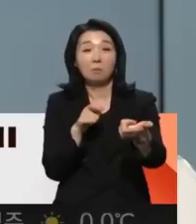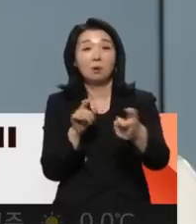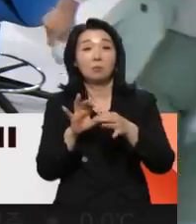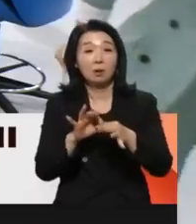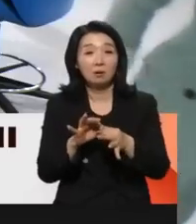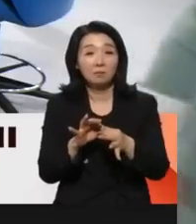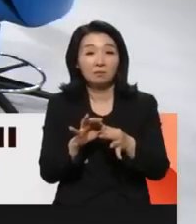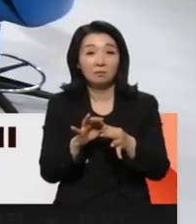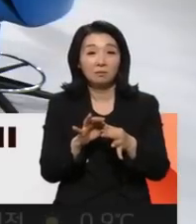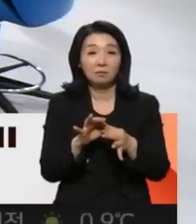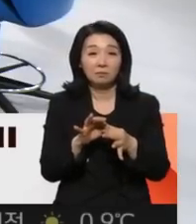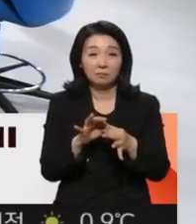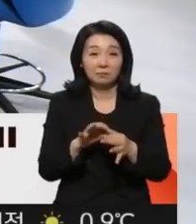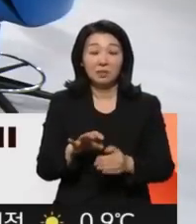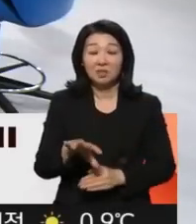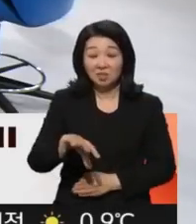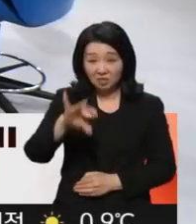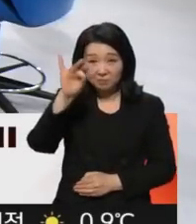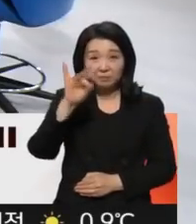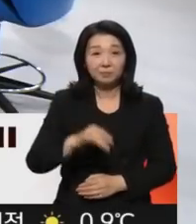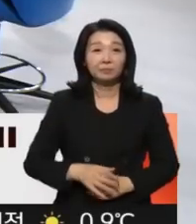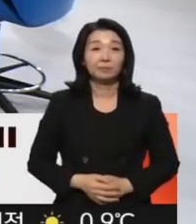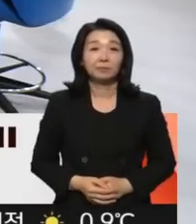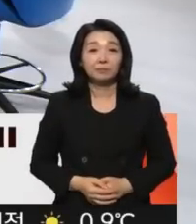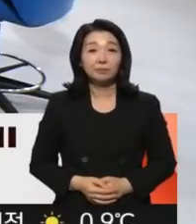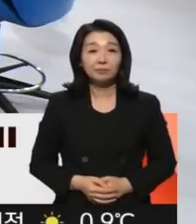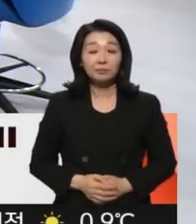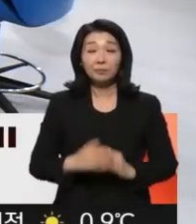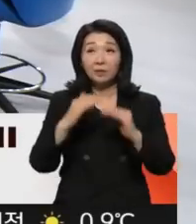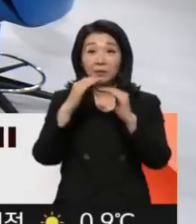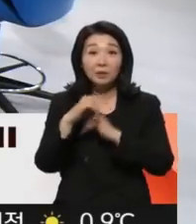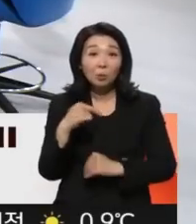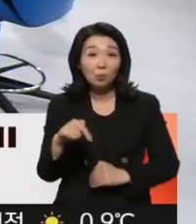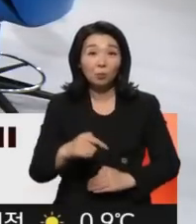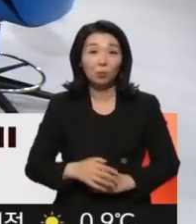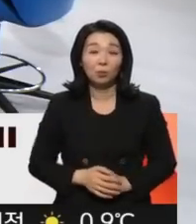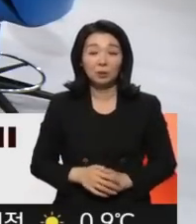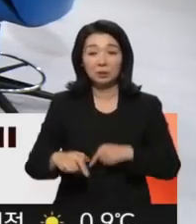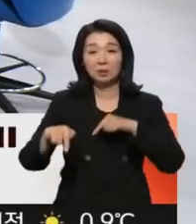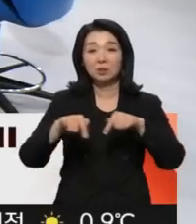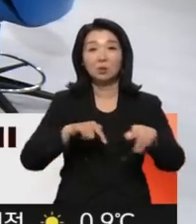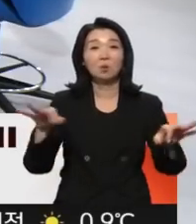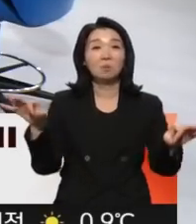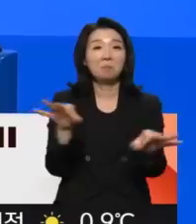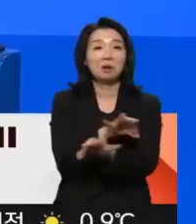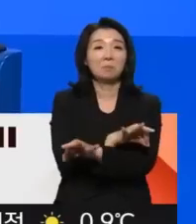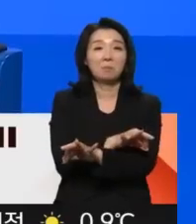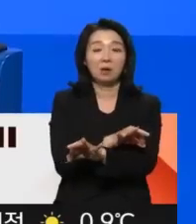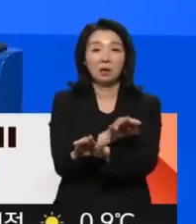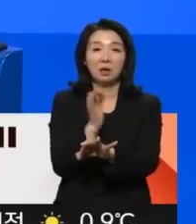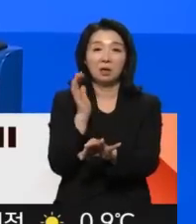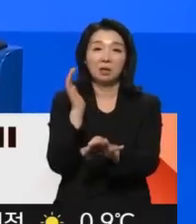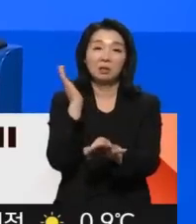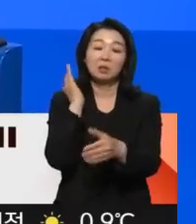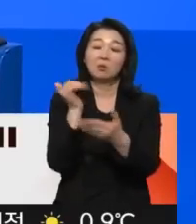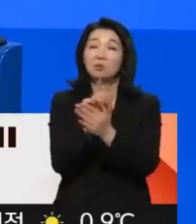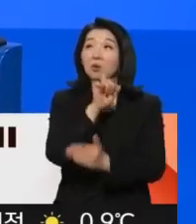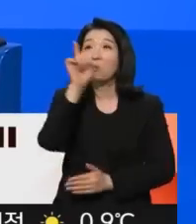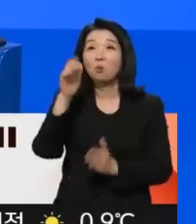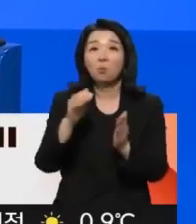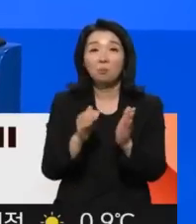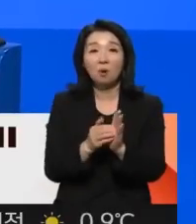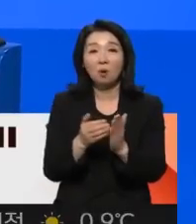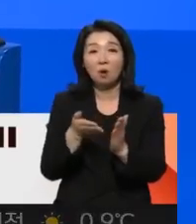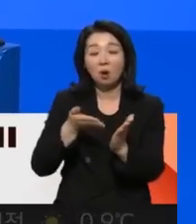대해서 입장을 낸 건 이번이 처음입니다. 내용을 말씀을 드리면 정권이 바뀌자 대통령에게 보고되고 언론에